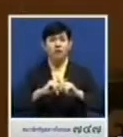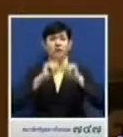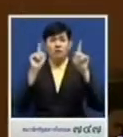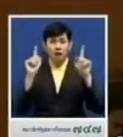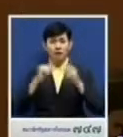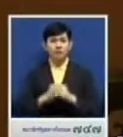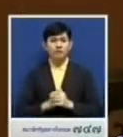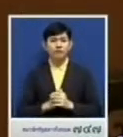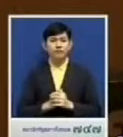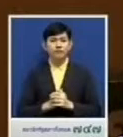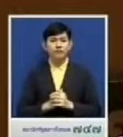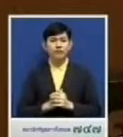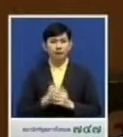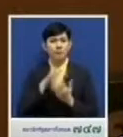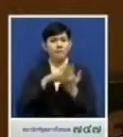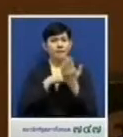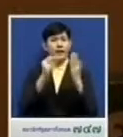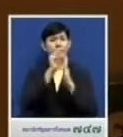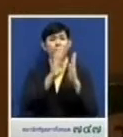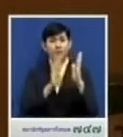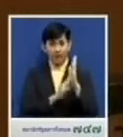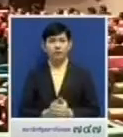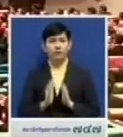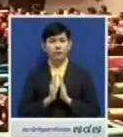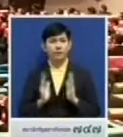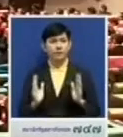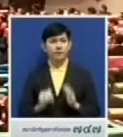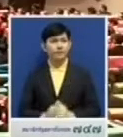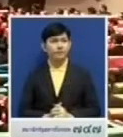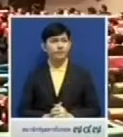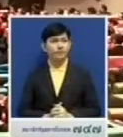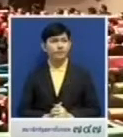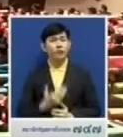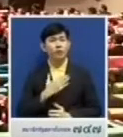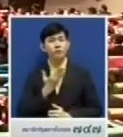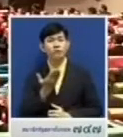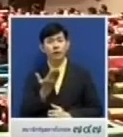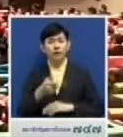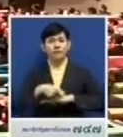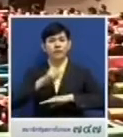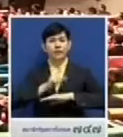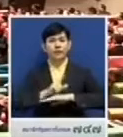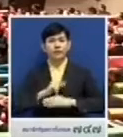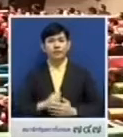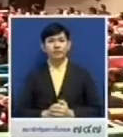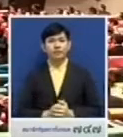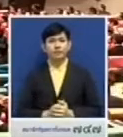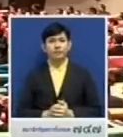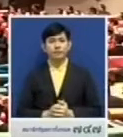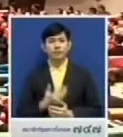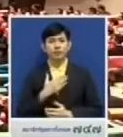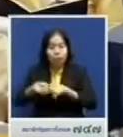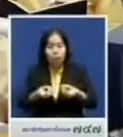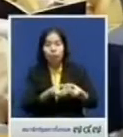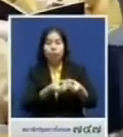ชนไปถึงประชาชนไม่งั้นก็ไม่ต้องมีออกโทรทัศน์สิครับ มันพูดถึงอยู่แล้วใช ่ ไหม มันพูดมันต้องพูดให้ประชาชนฟังอยู่แล้วท่านเป็นใครจะไม่ให้เขาพูดให้ประ